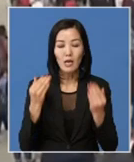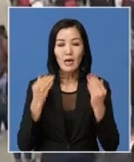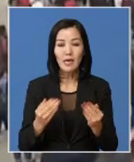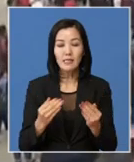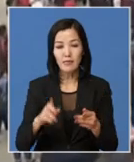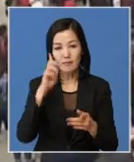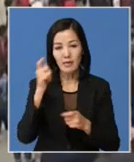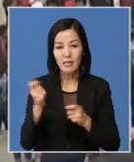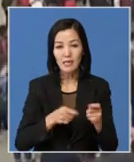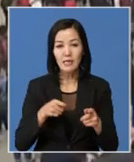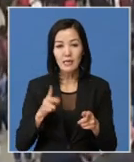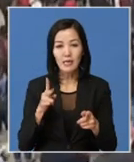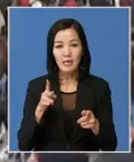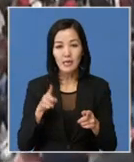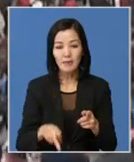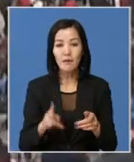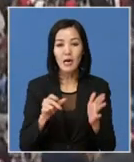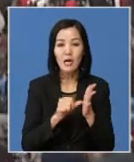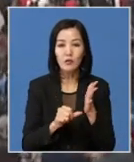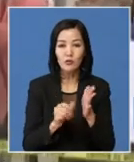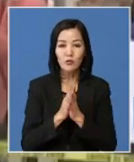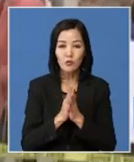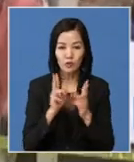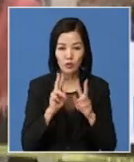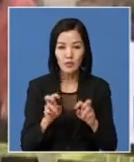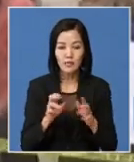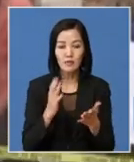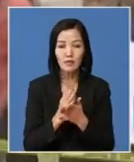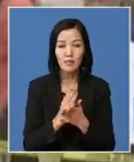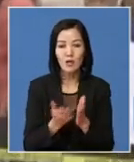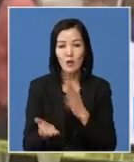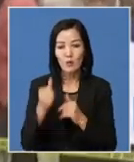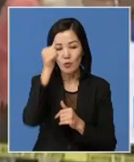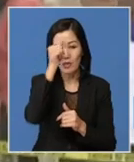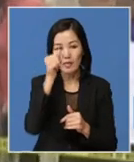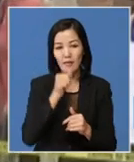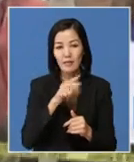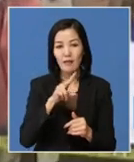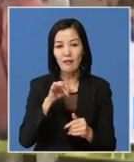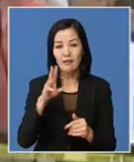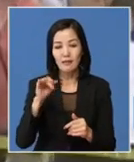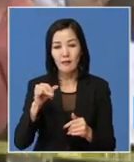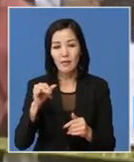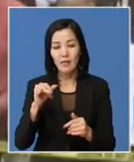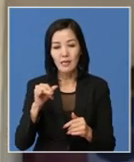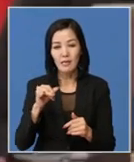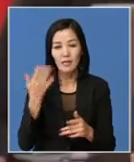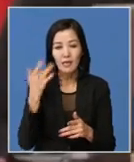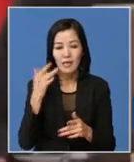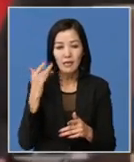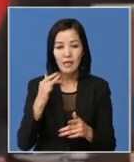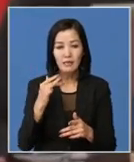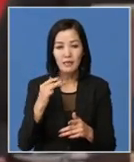жергілікті билік 2600 адамның өтінішін қарап жатқанын айтады. Айта кетсек, өткен айда Латын Америкасынан шыққан мигранттардың біраз